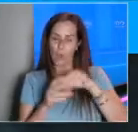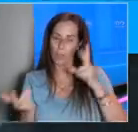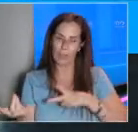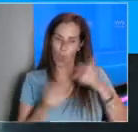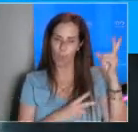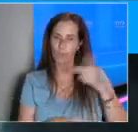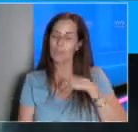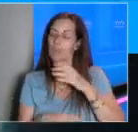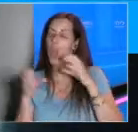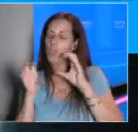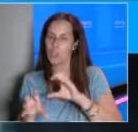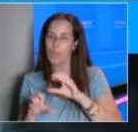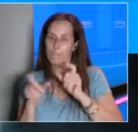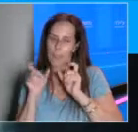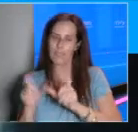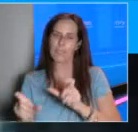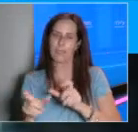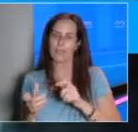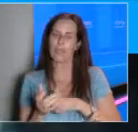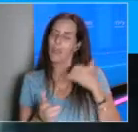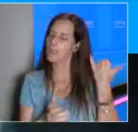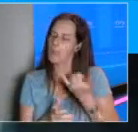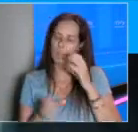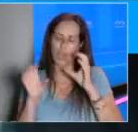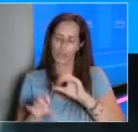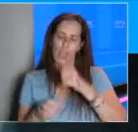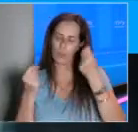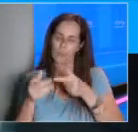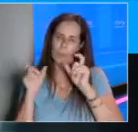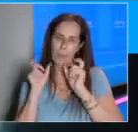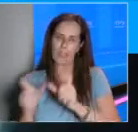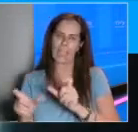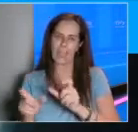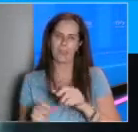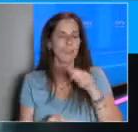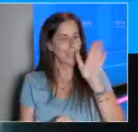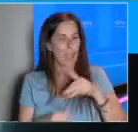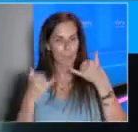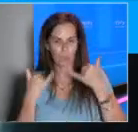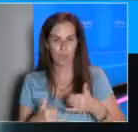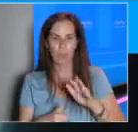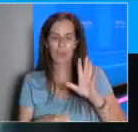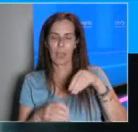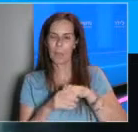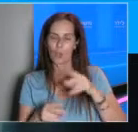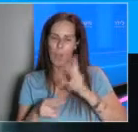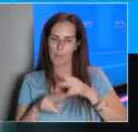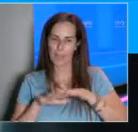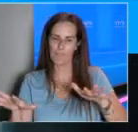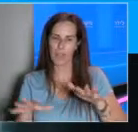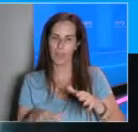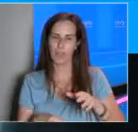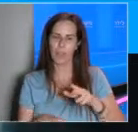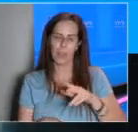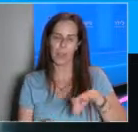הבריאות, ואנחנו צריכים להשקיע במניעה, כי תמיד ההשקעה הטובה ביותר היא השקעה במניעה, כן. גם היום, גם בתוך המגפה, נושא